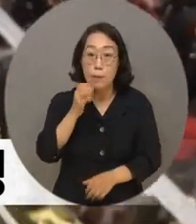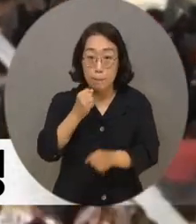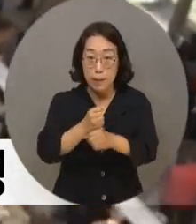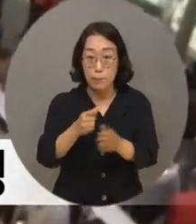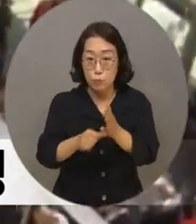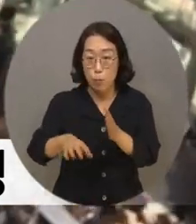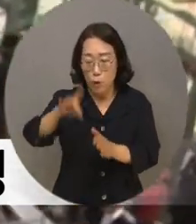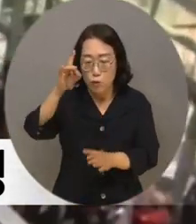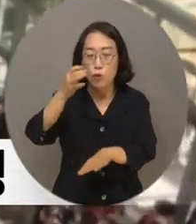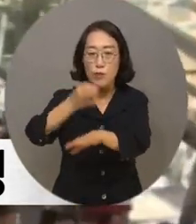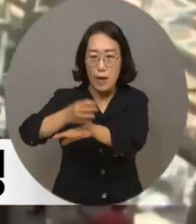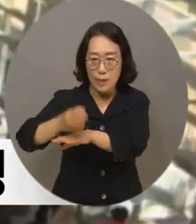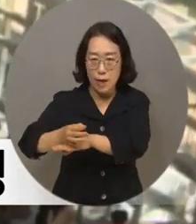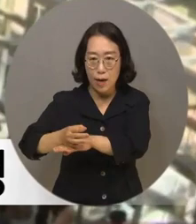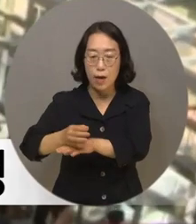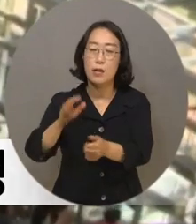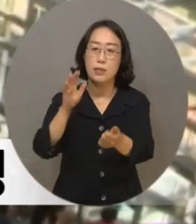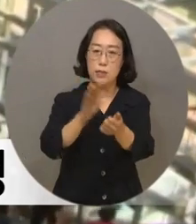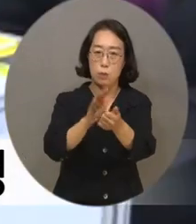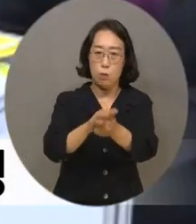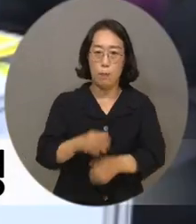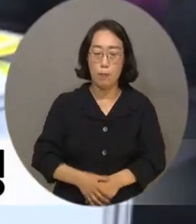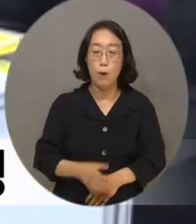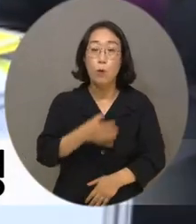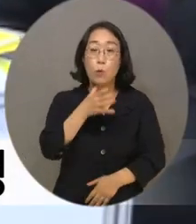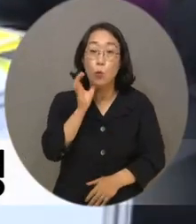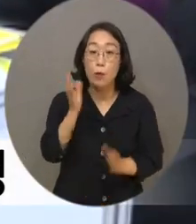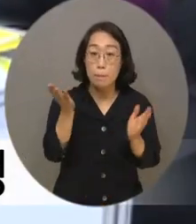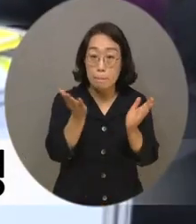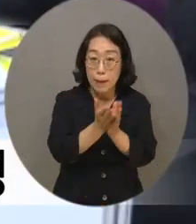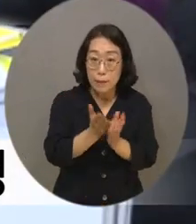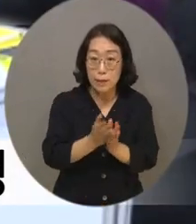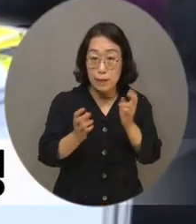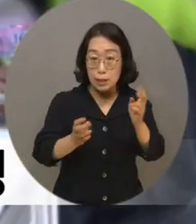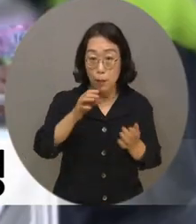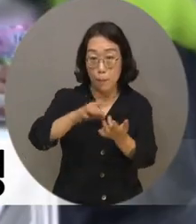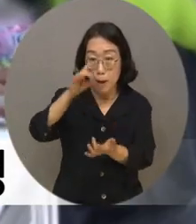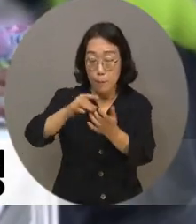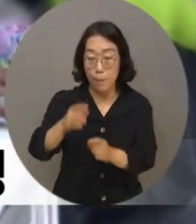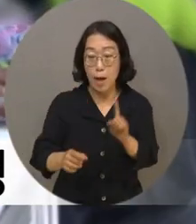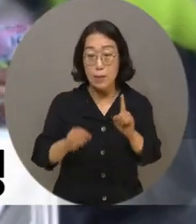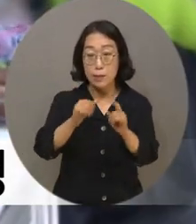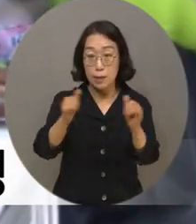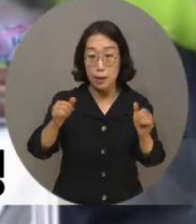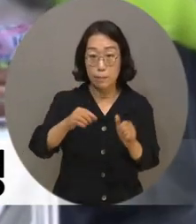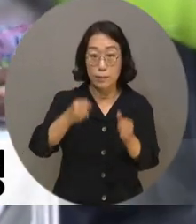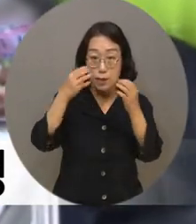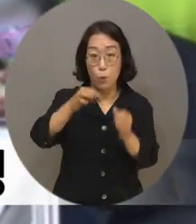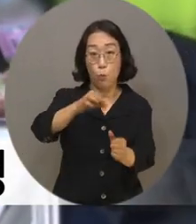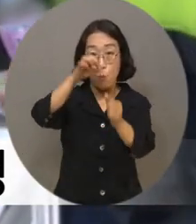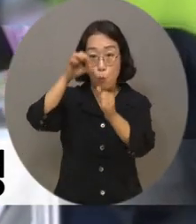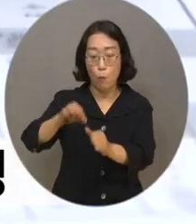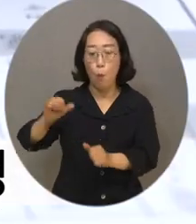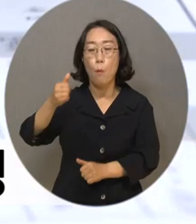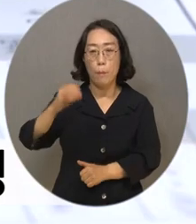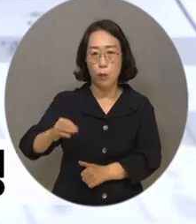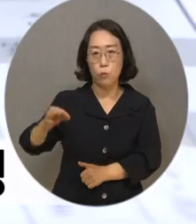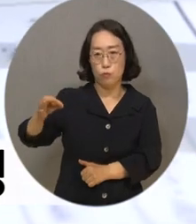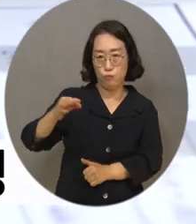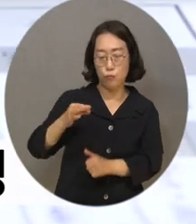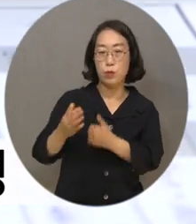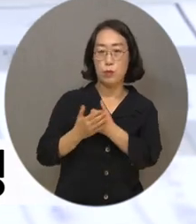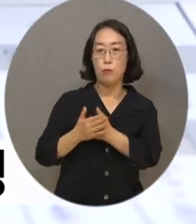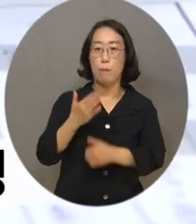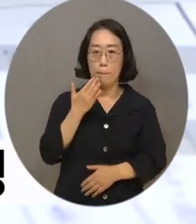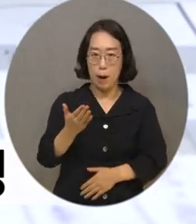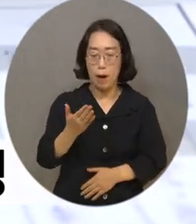등을 지원하고 있습니다. 고령자 친화기업으로 선정되면 노인 한 명을 신규 채용할 때마다 500만 원의 지원금도 받을